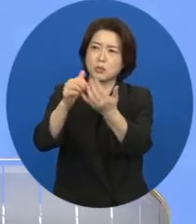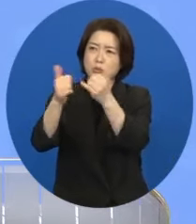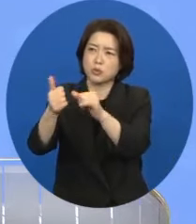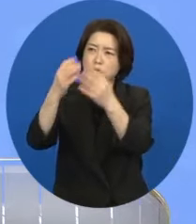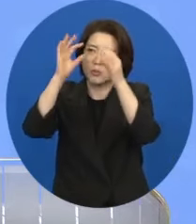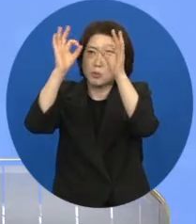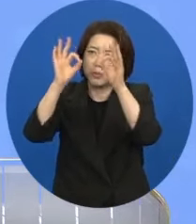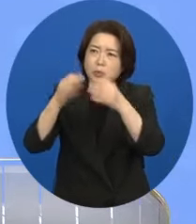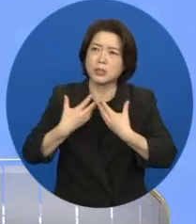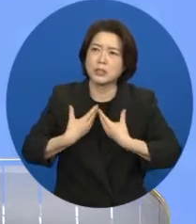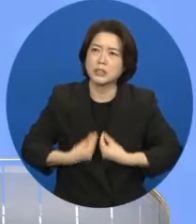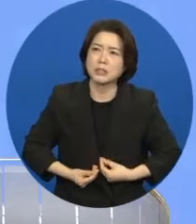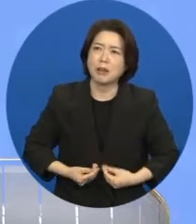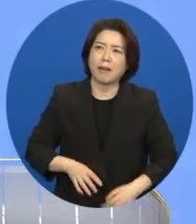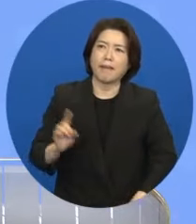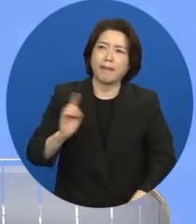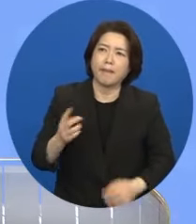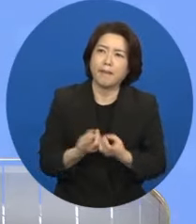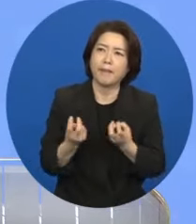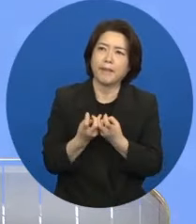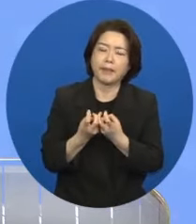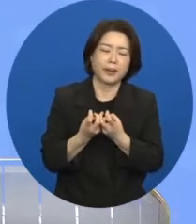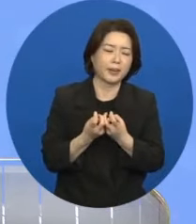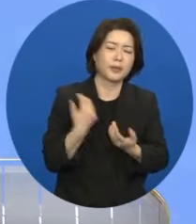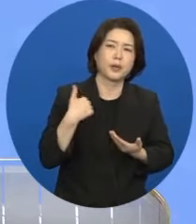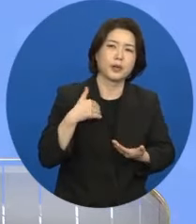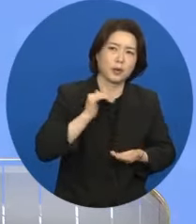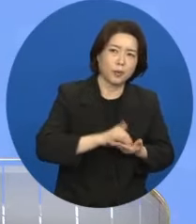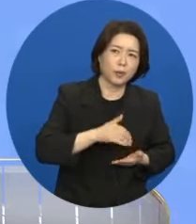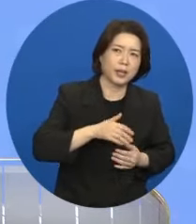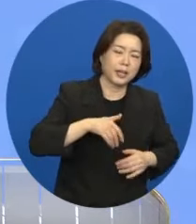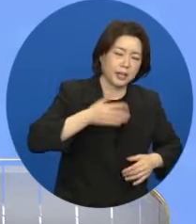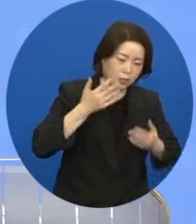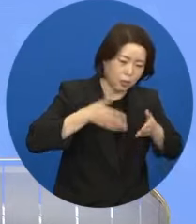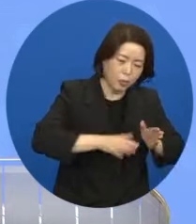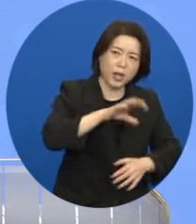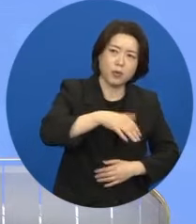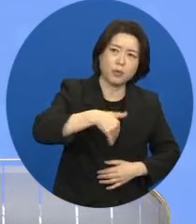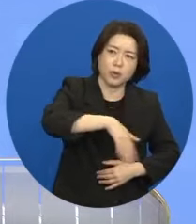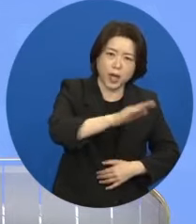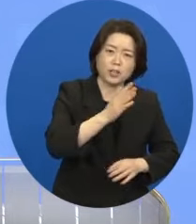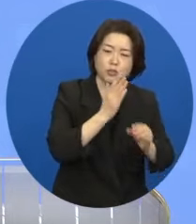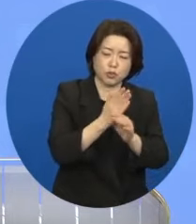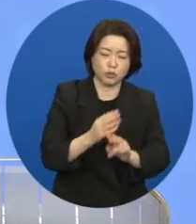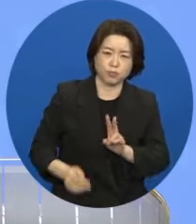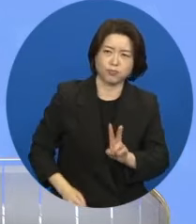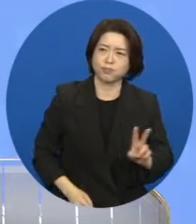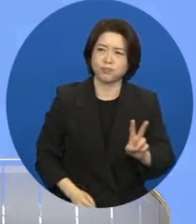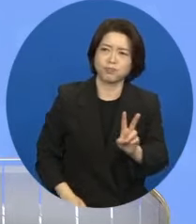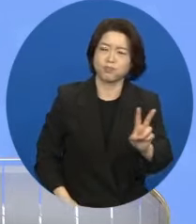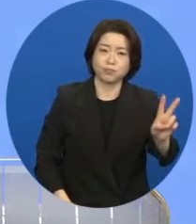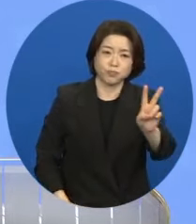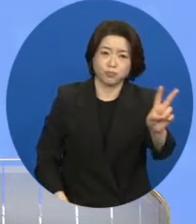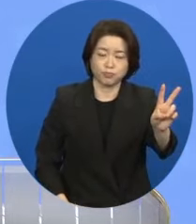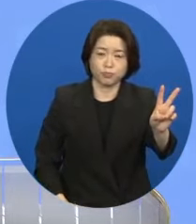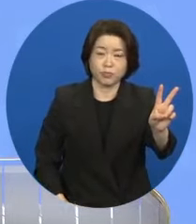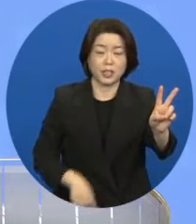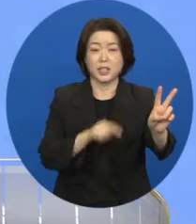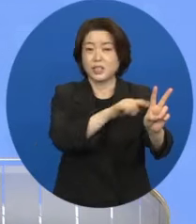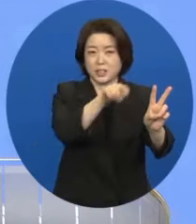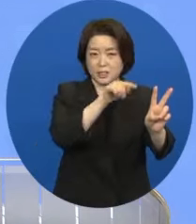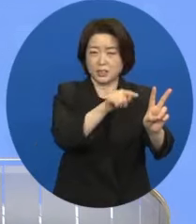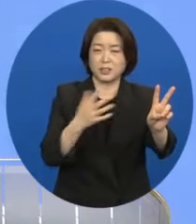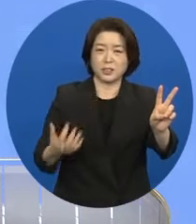돌아가고 있었어요 우리에게 이제 무슨 소망이 있겠나 그 감정은 진짜 실제 감정입니다 그들이 느꼈던